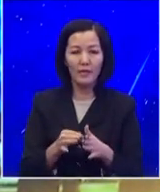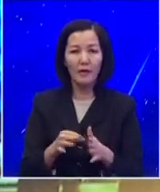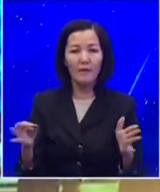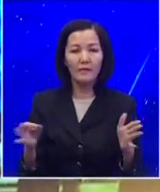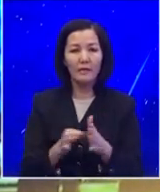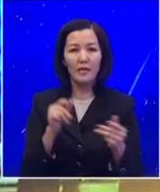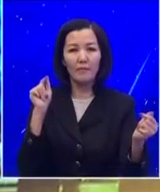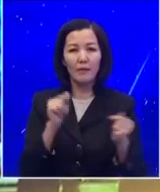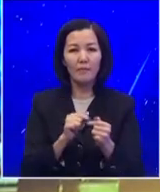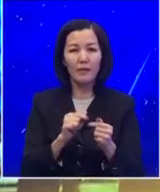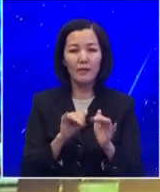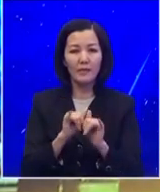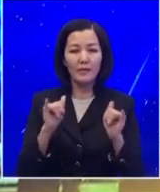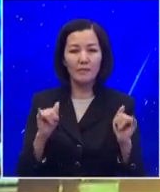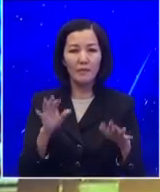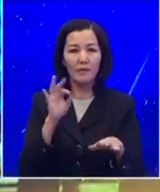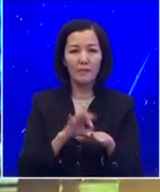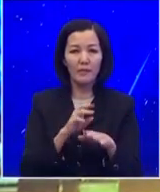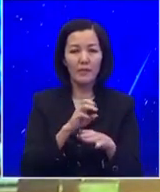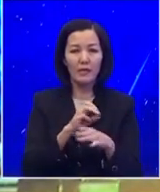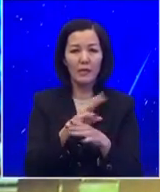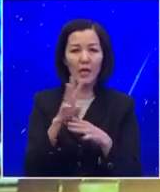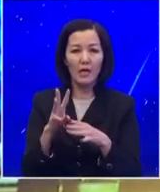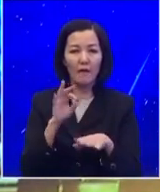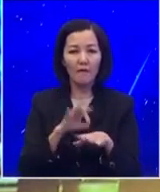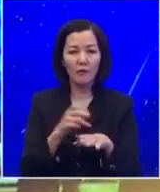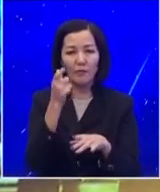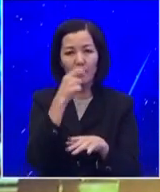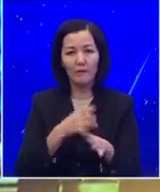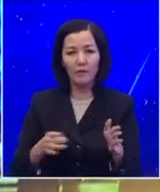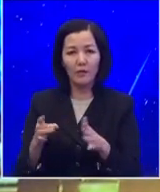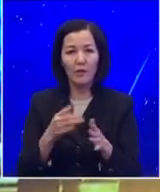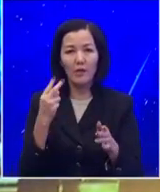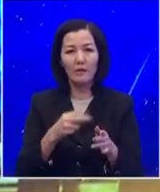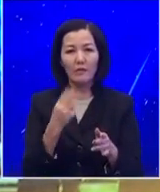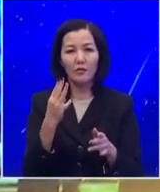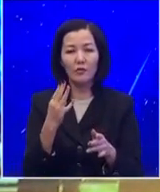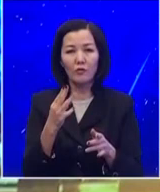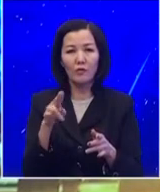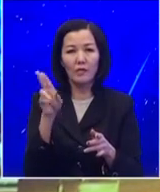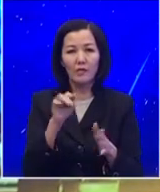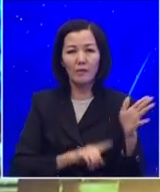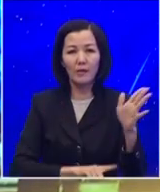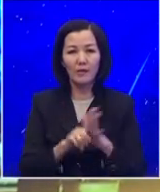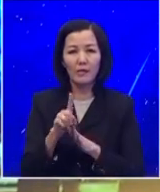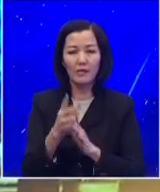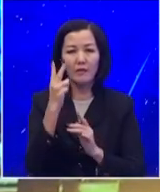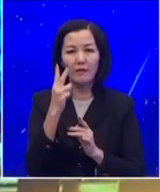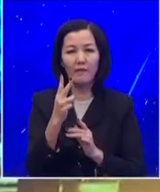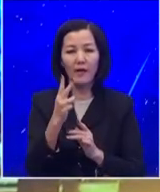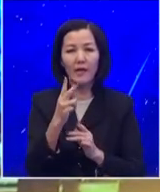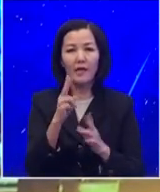области. В целях борьбы с ростом заболеваемости коронавирусом в Памфиловском районе с 24 декабря появятся